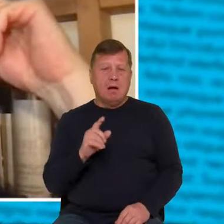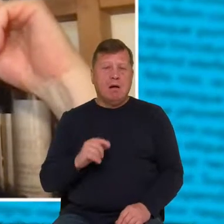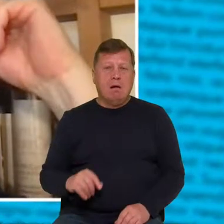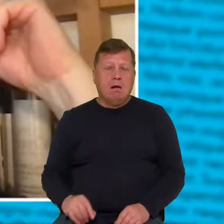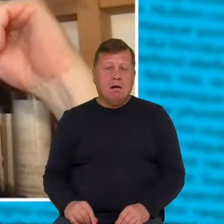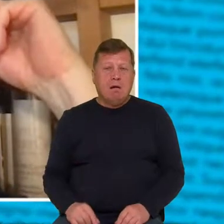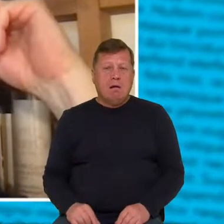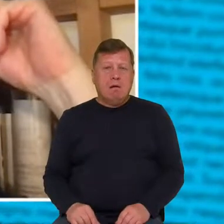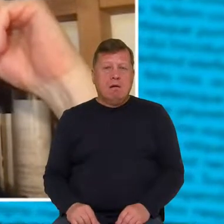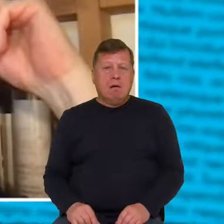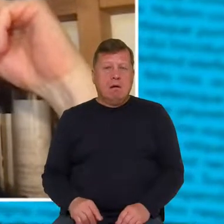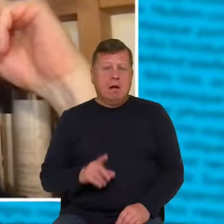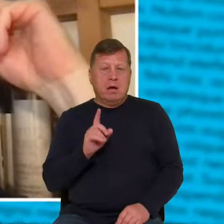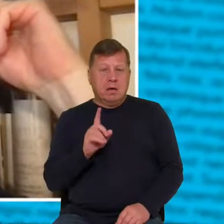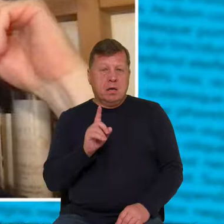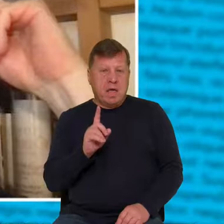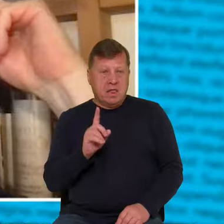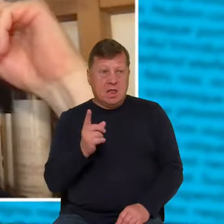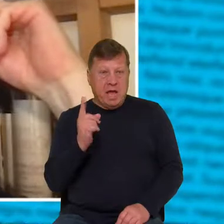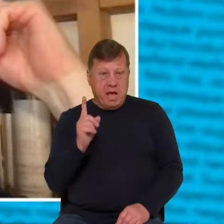Natomiast jedna z rzeczy,